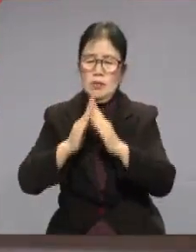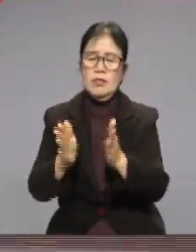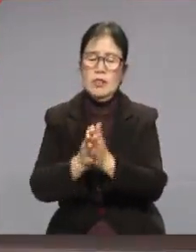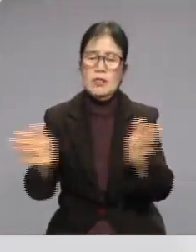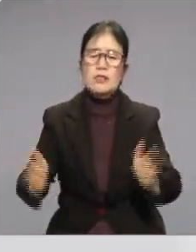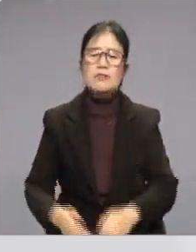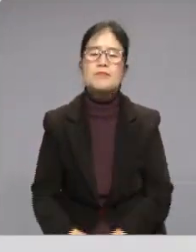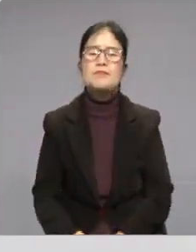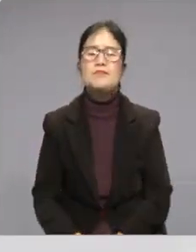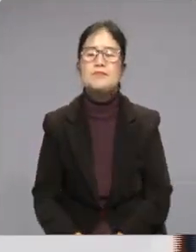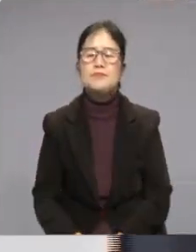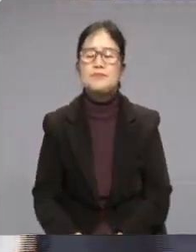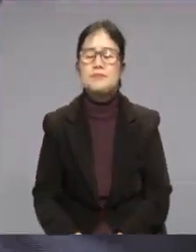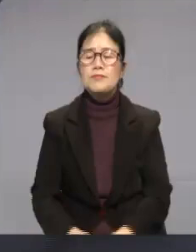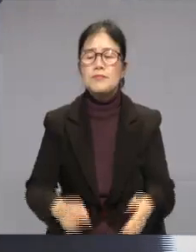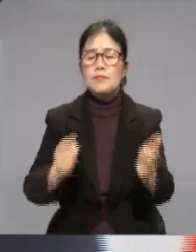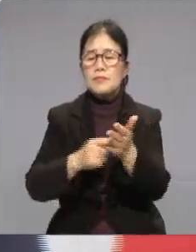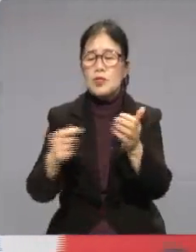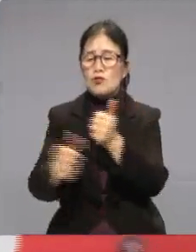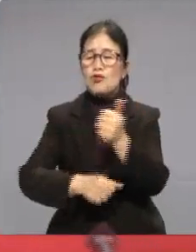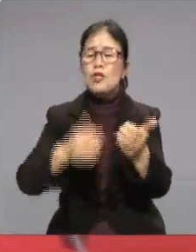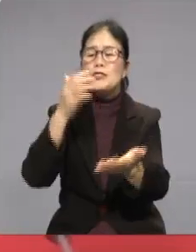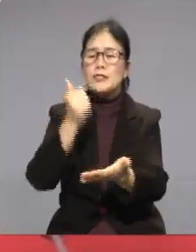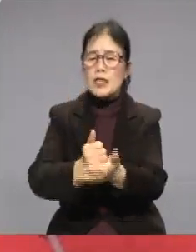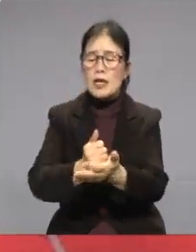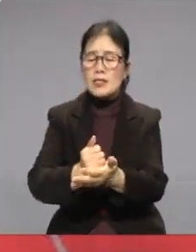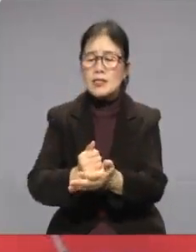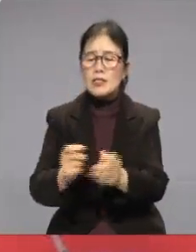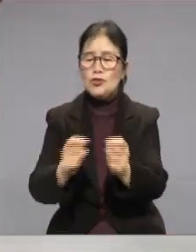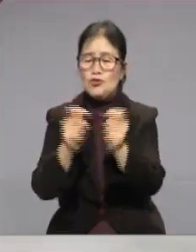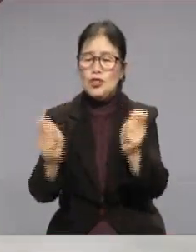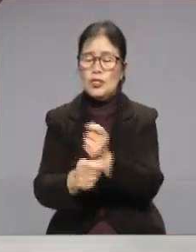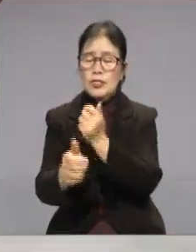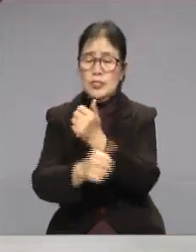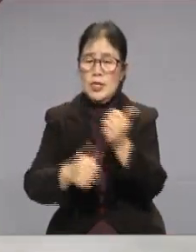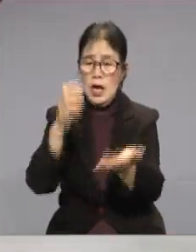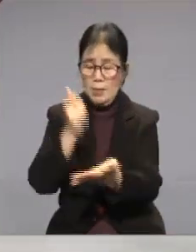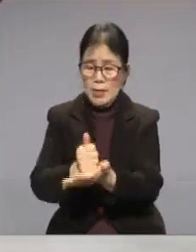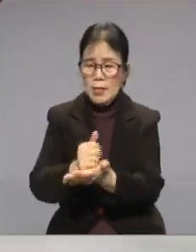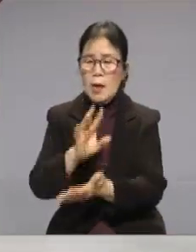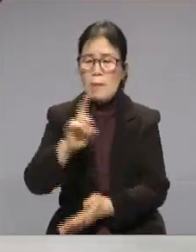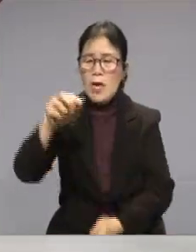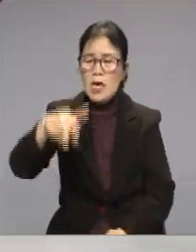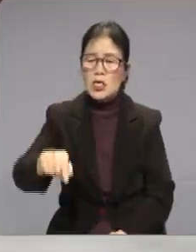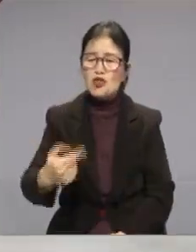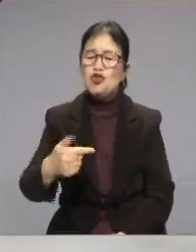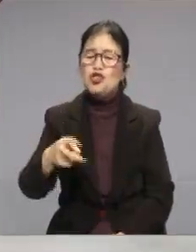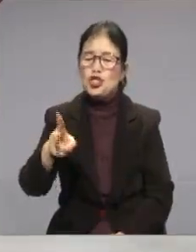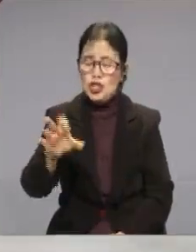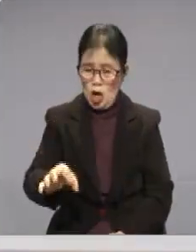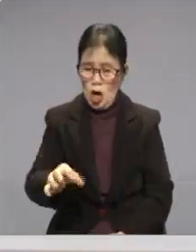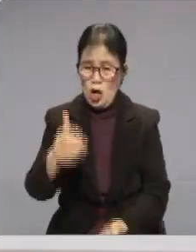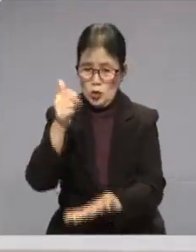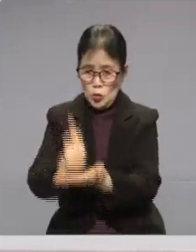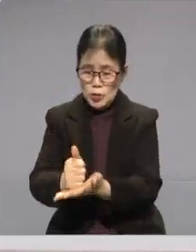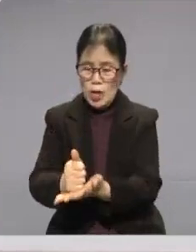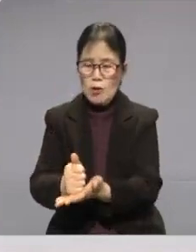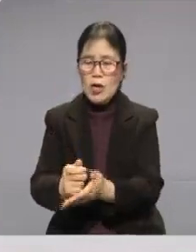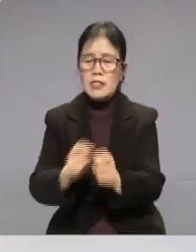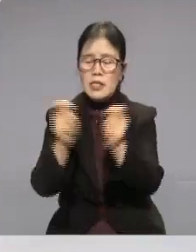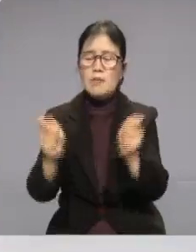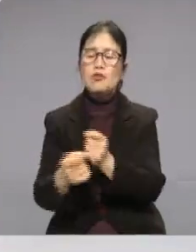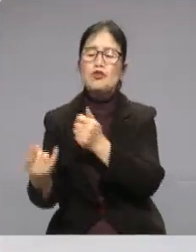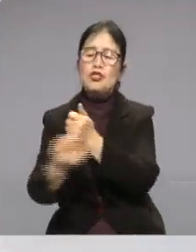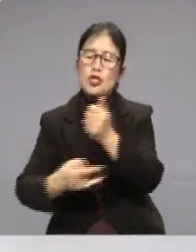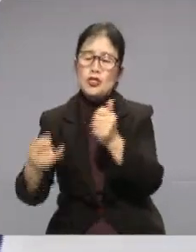가동했습니다. 한동훈 비상대책위원장은 TF 위원장을 맡은 배준영 전략기획부 총장을 포함한 TF